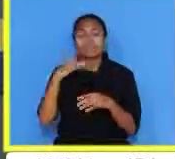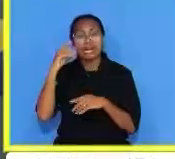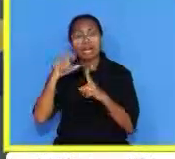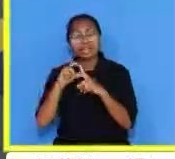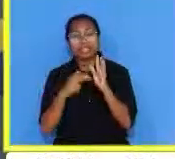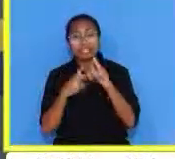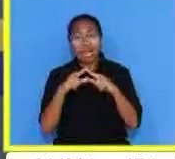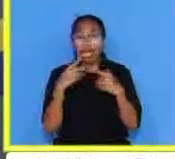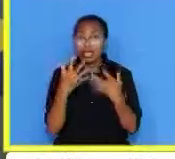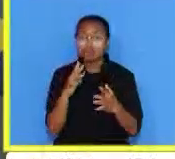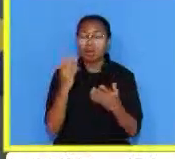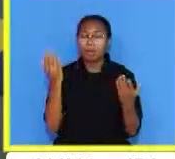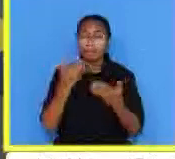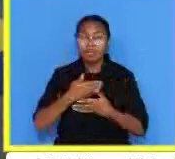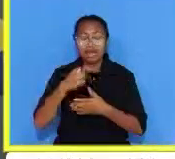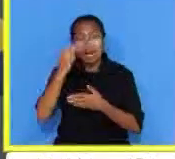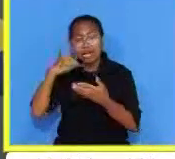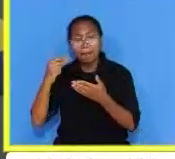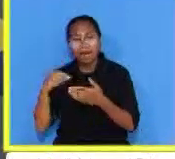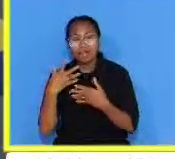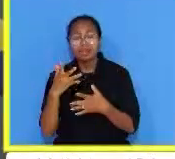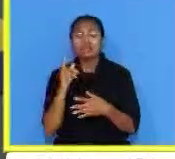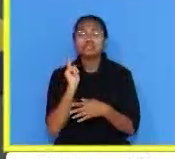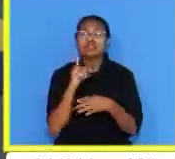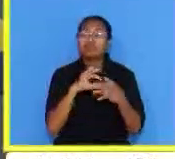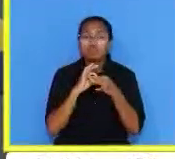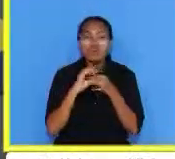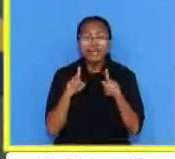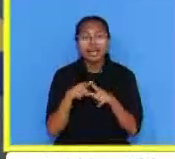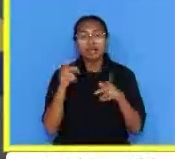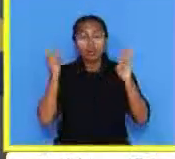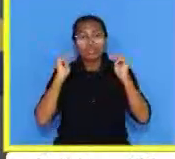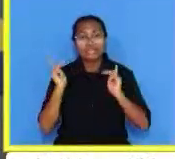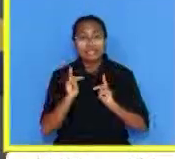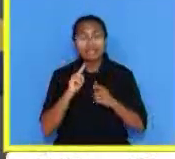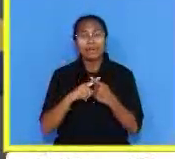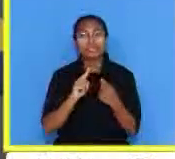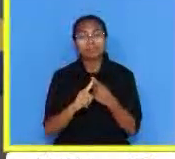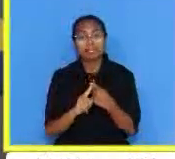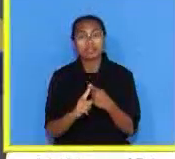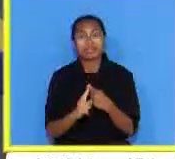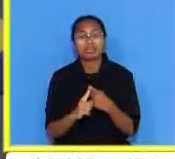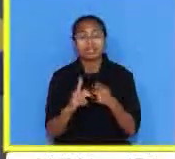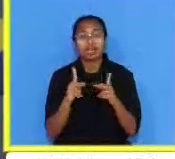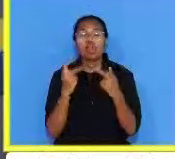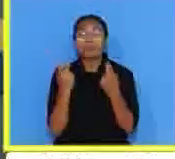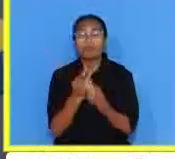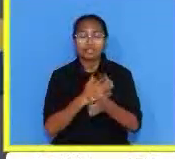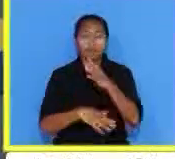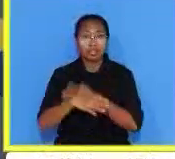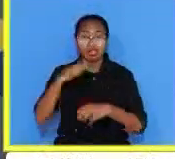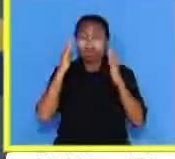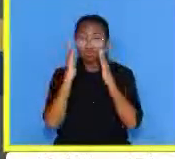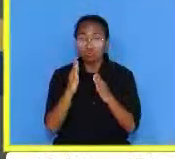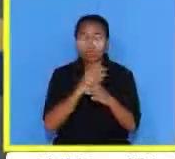Dina yang sudah memberikan gambaran kepada kita terkait kondisi dari teman-teman kelompok rentan khususnya